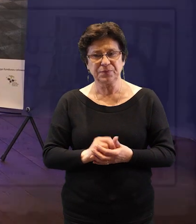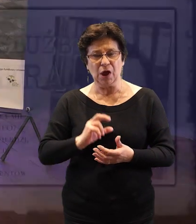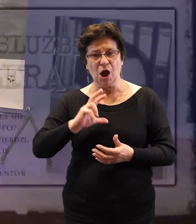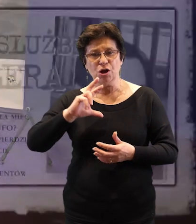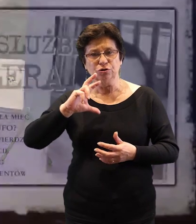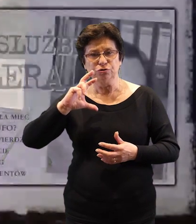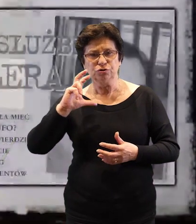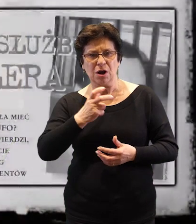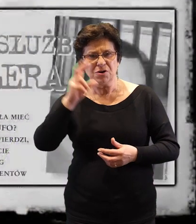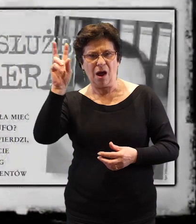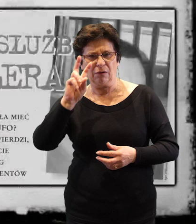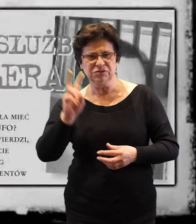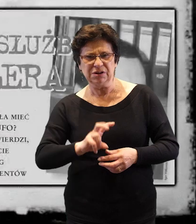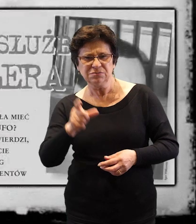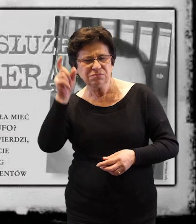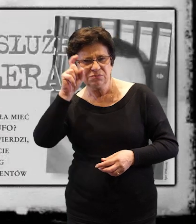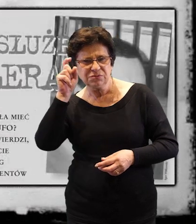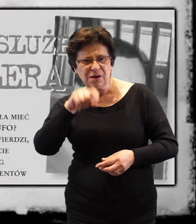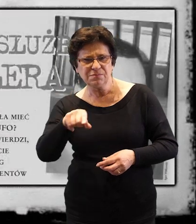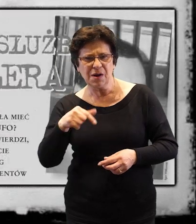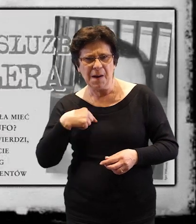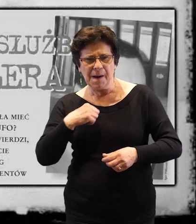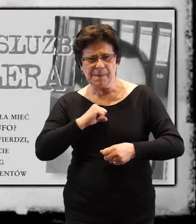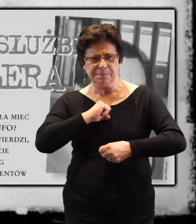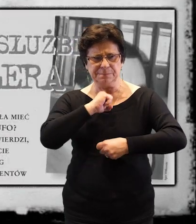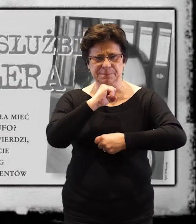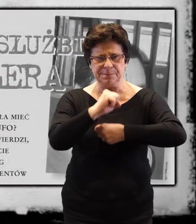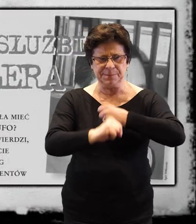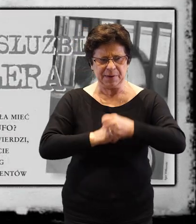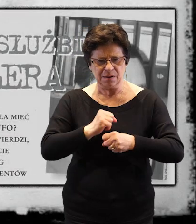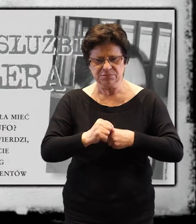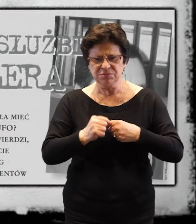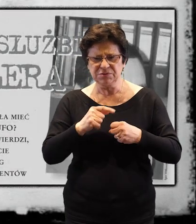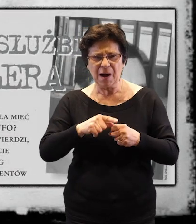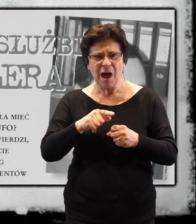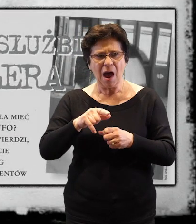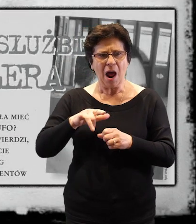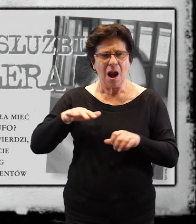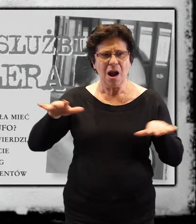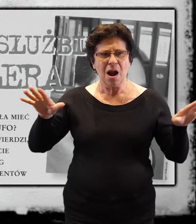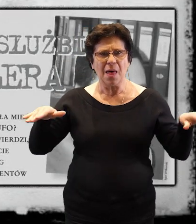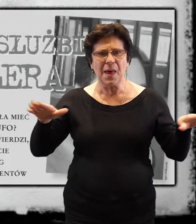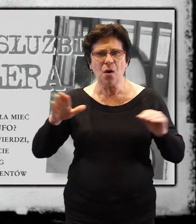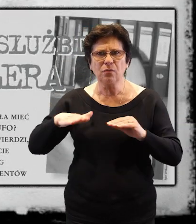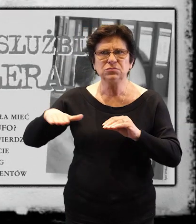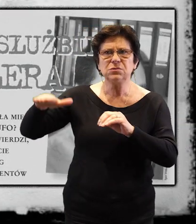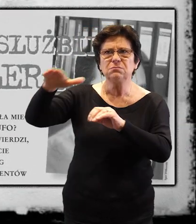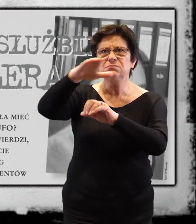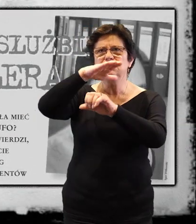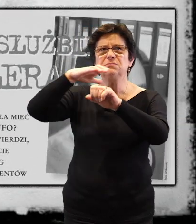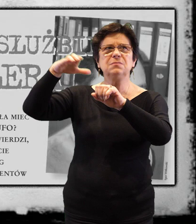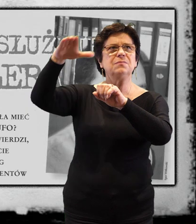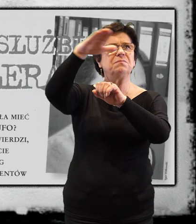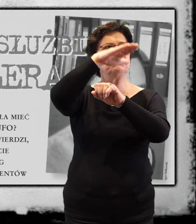Rzeszy opracowano takie bardzo awangardowe konstrukcje latające, które